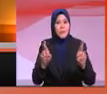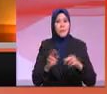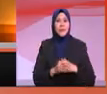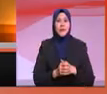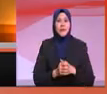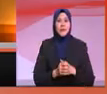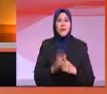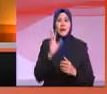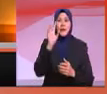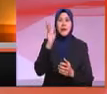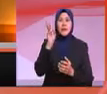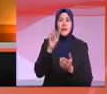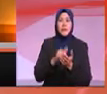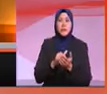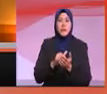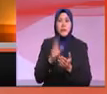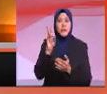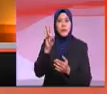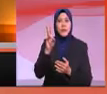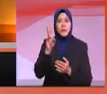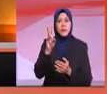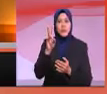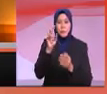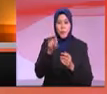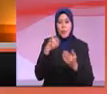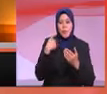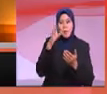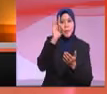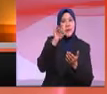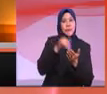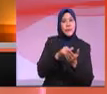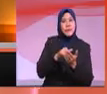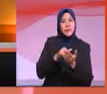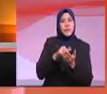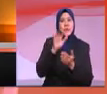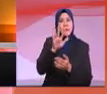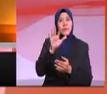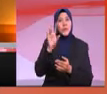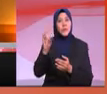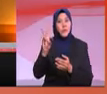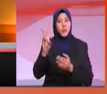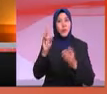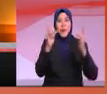8,957 pesakit, kita perlu ada 8,957 katil